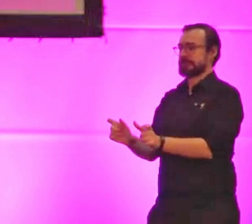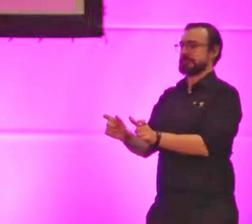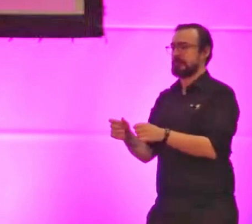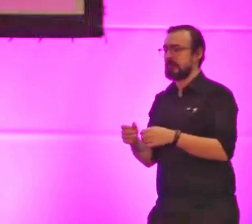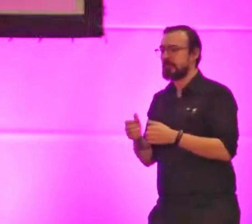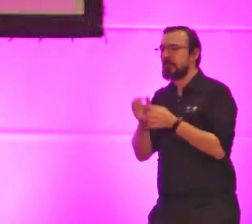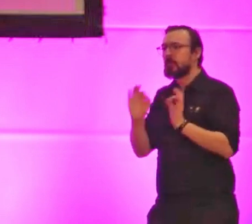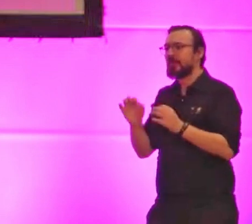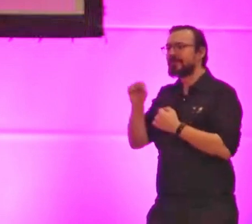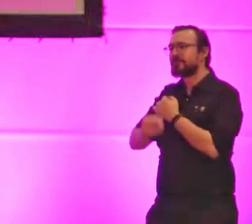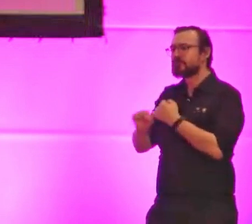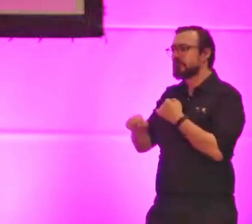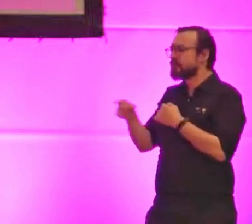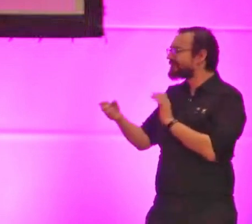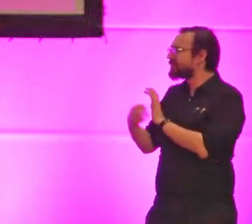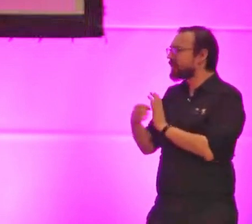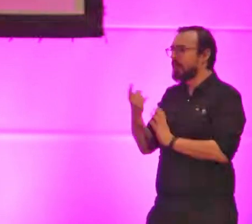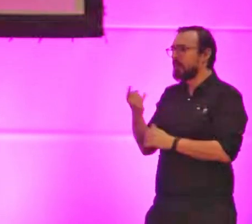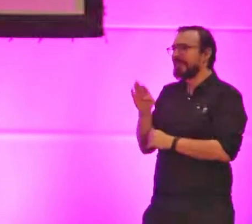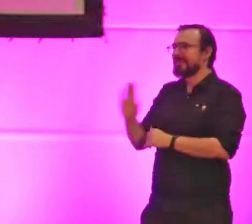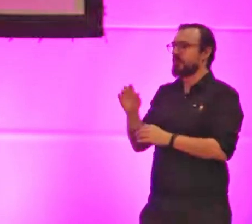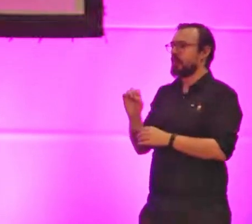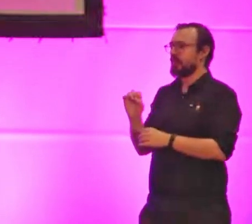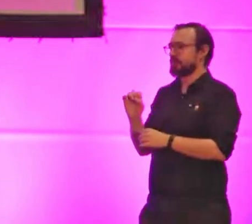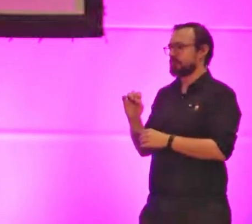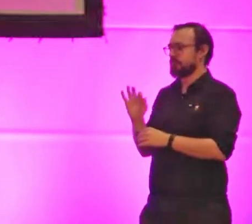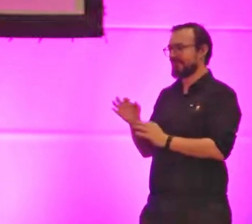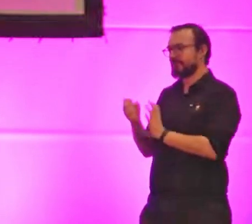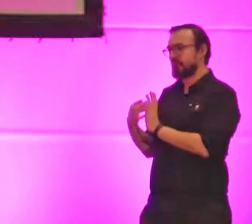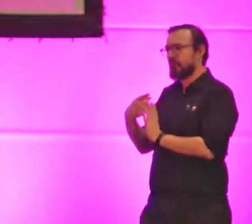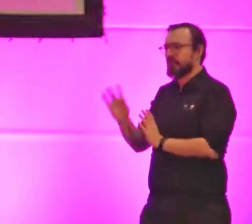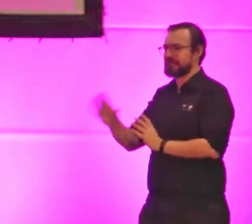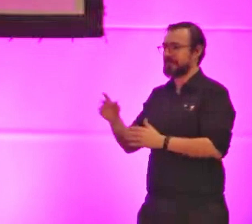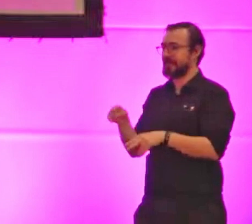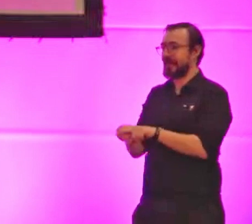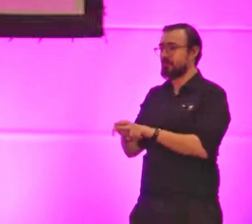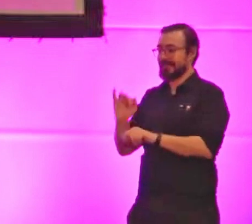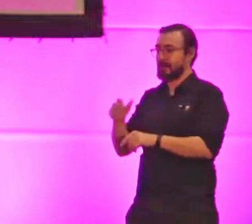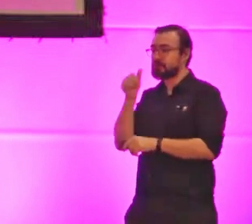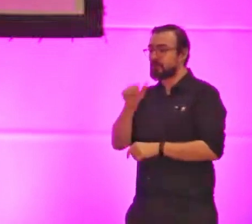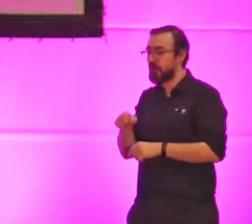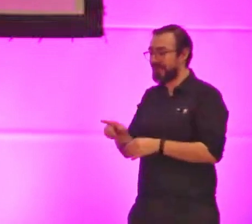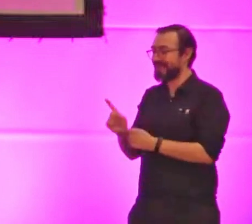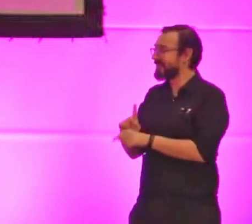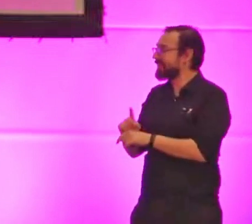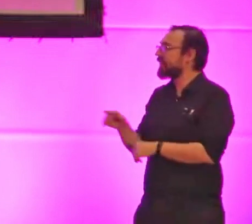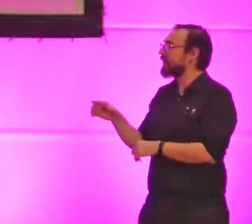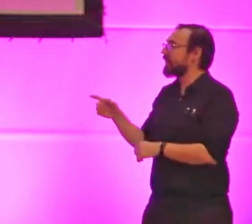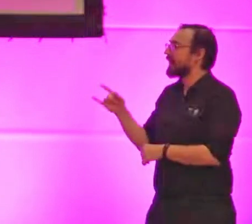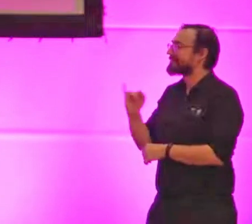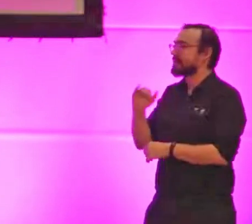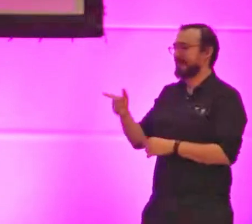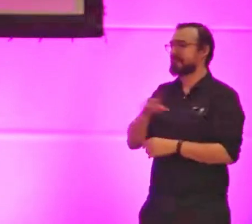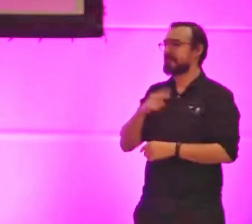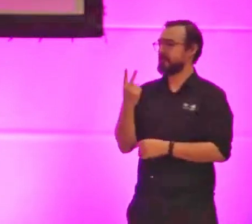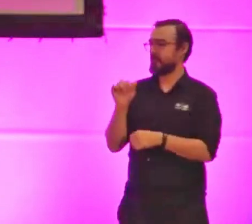hur försvarade eller förklarade Lundin Oil sin närvaro i Sudan under den här tiden? Ja, det fanns två huvudsakliga